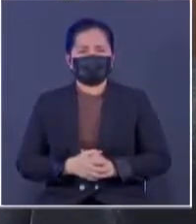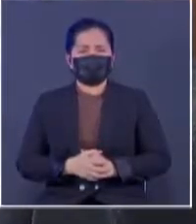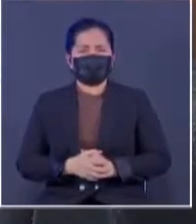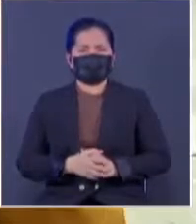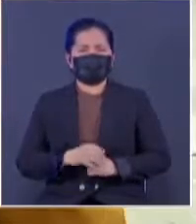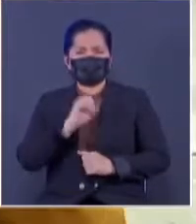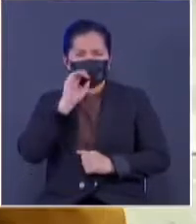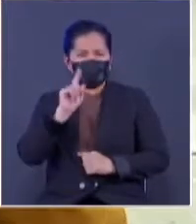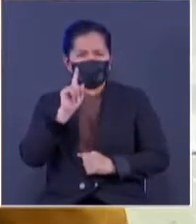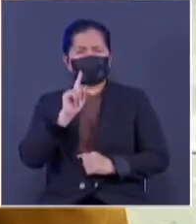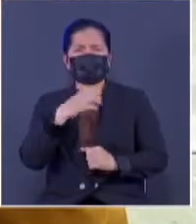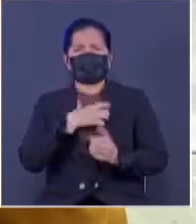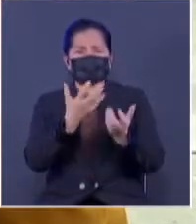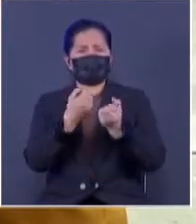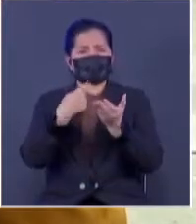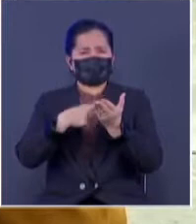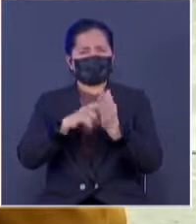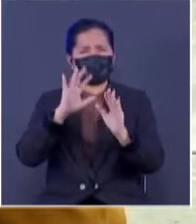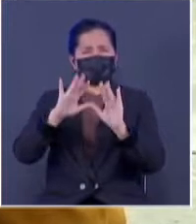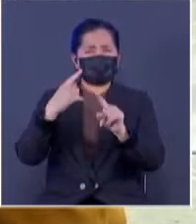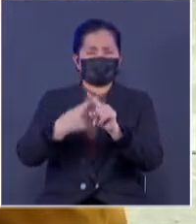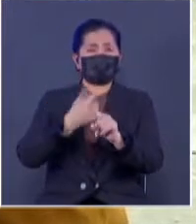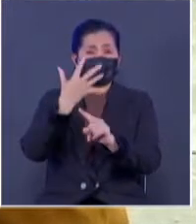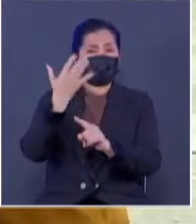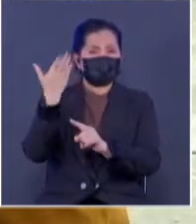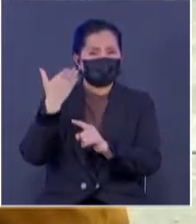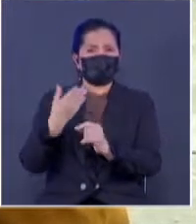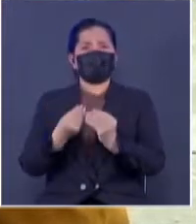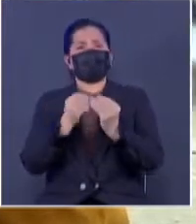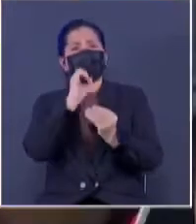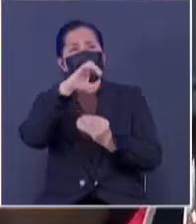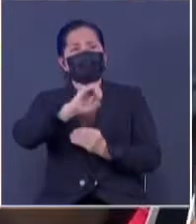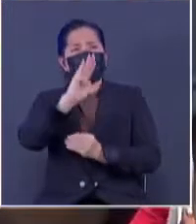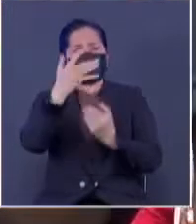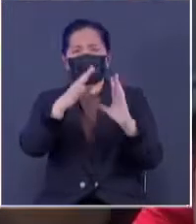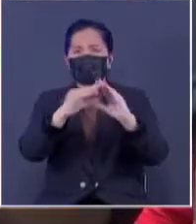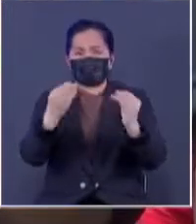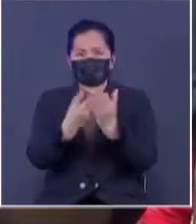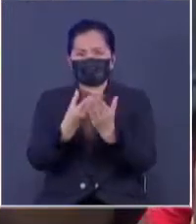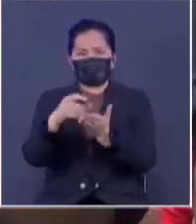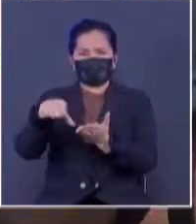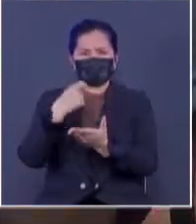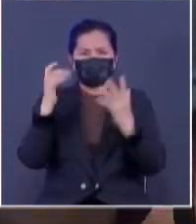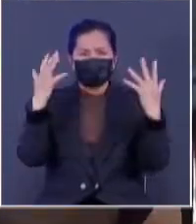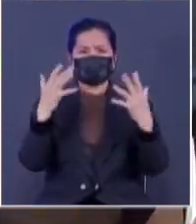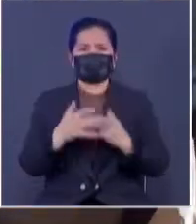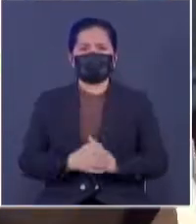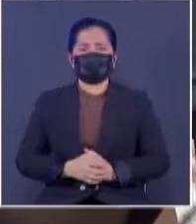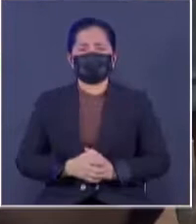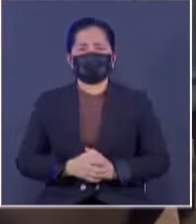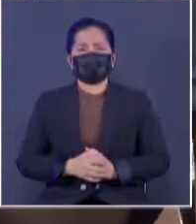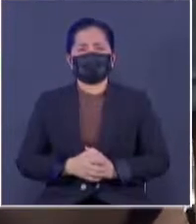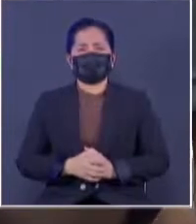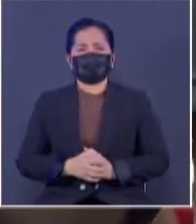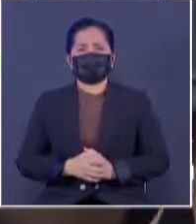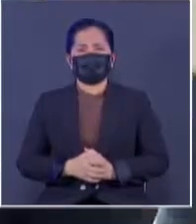ไปตั้งแต่เดือนพฤษภาคมนะคะแต่หลังจากแจ้งเคลมไปแล้วกลับไม่ได้รับเบี้ยประกันตามที่กำหนดหนึ่งในผู้เ